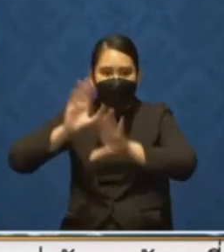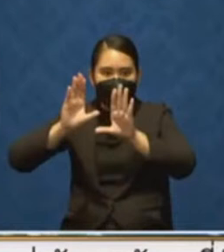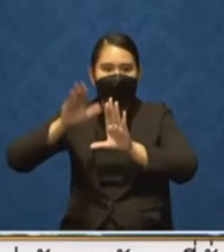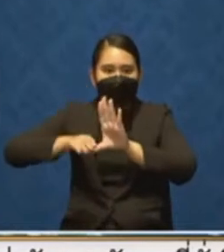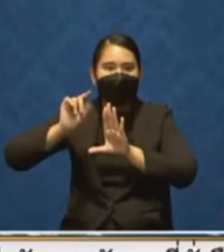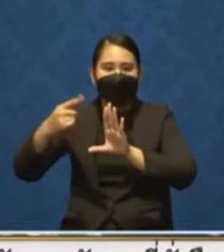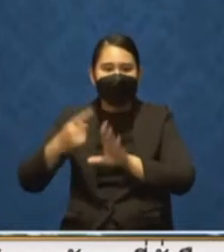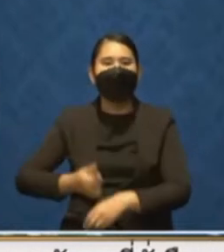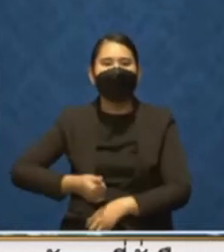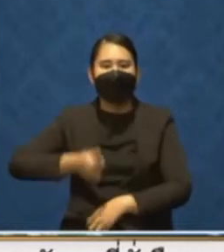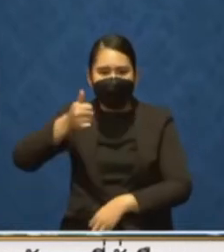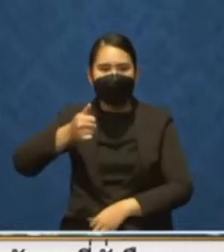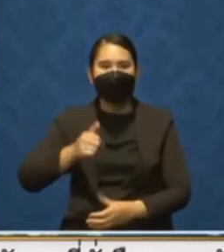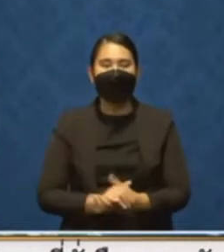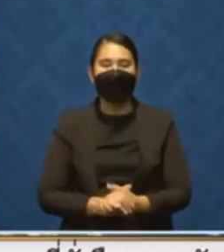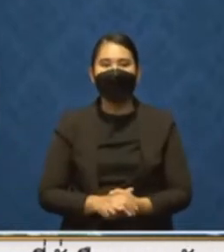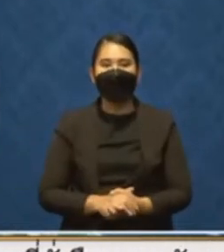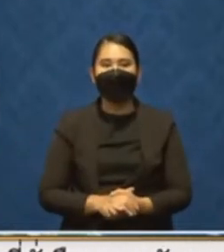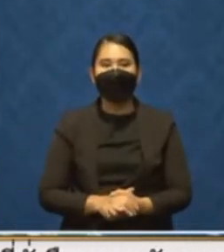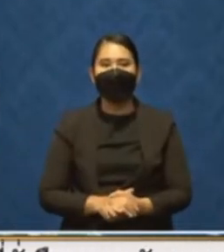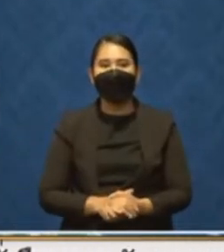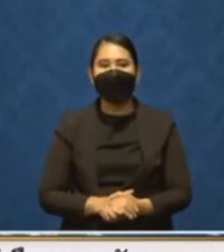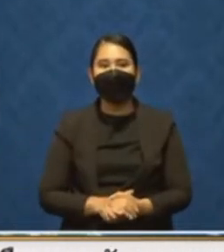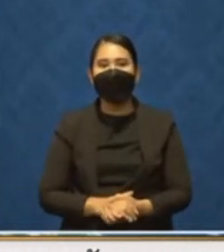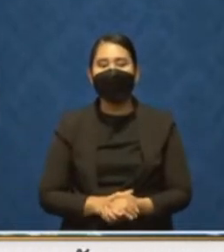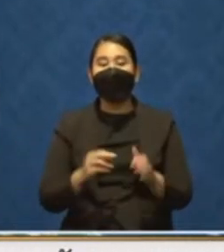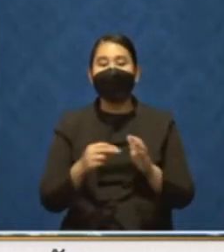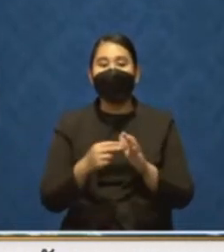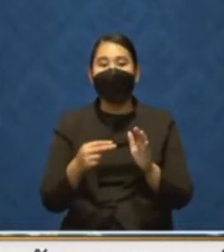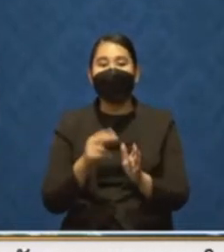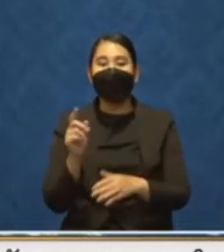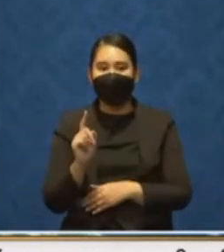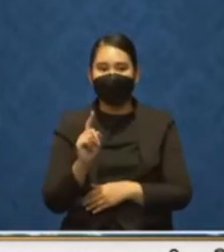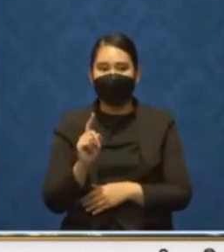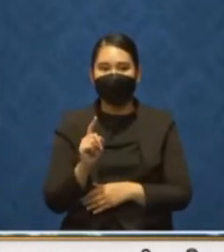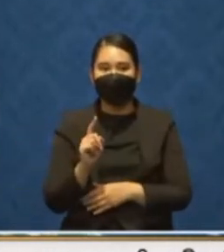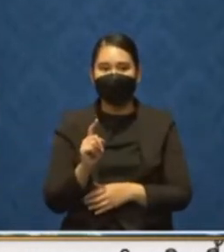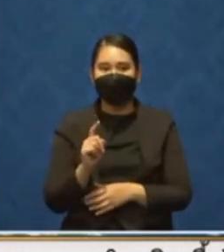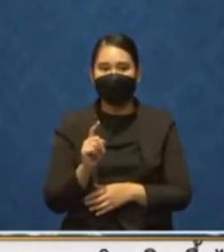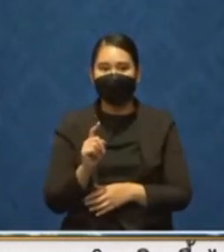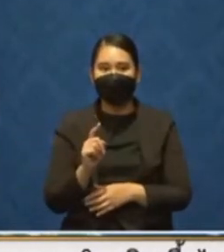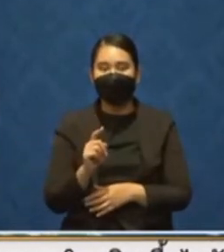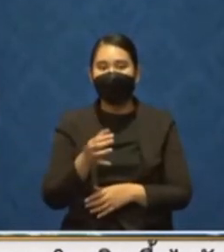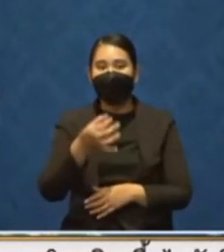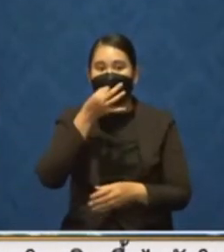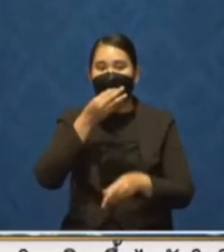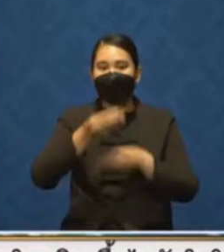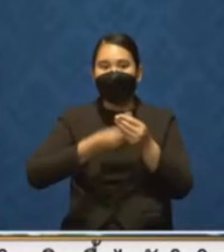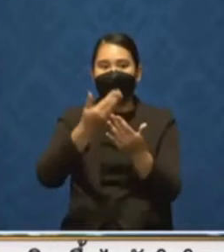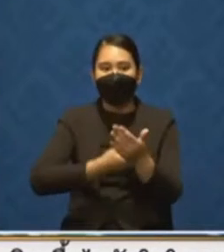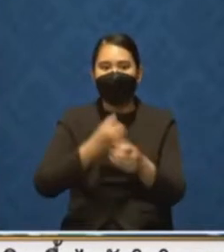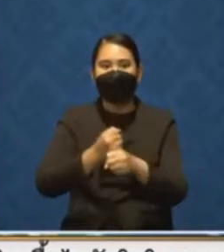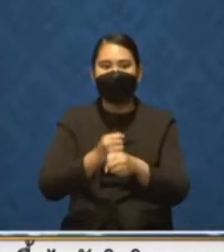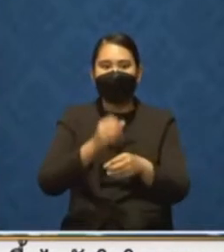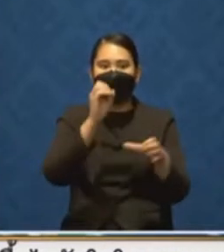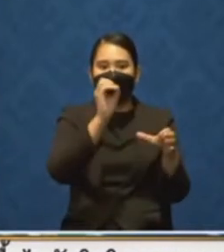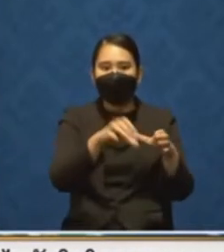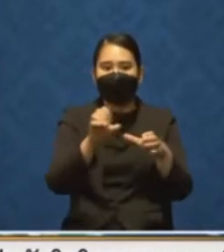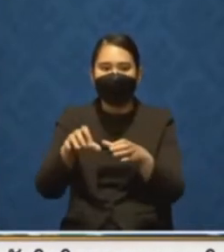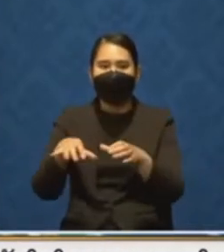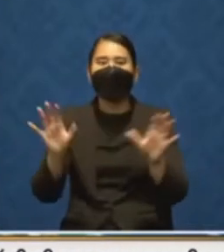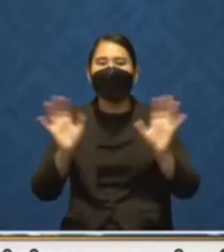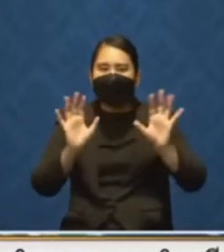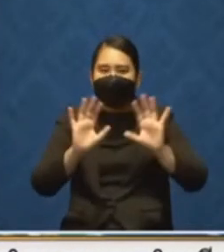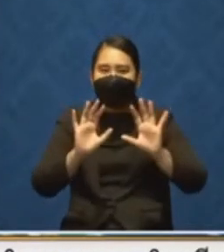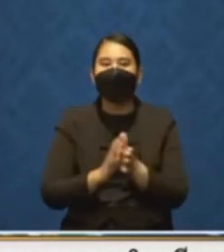ผมไม่ได้มันเป็นไปไม่ได้หรอกครับที่ผมจะให้คนที่เขาทำอาชีพพรุ่งนี้เยอะแยะก็ตกงานไม่มีรายได้คิด